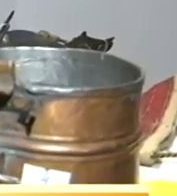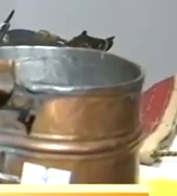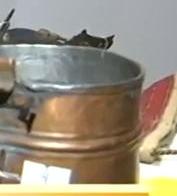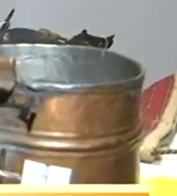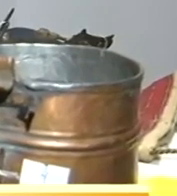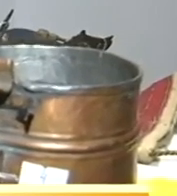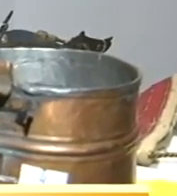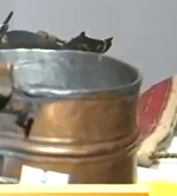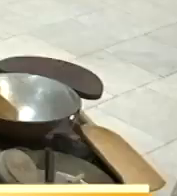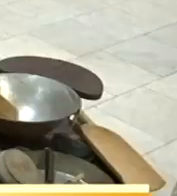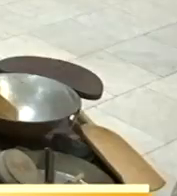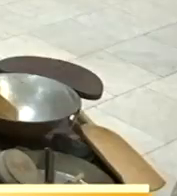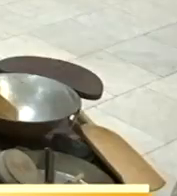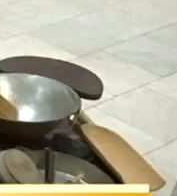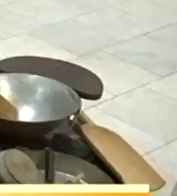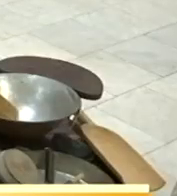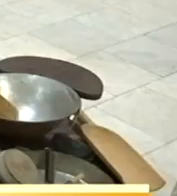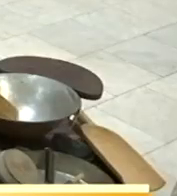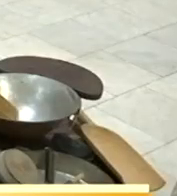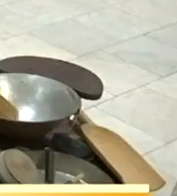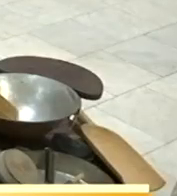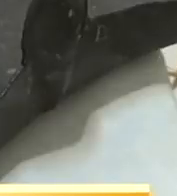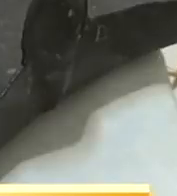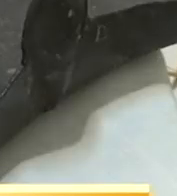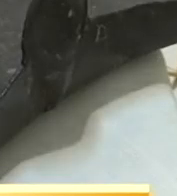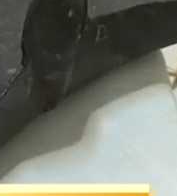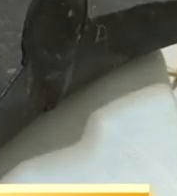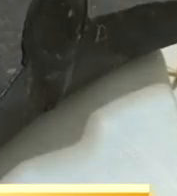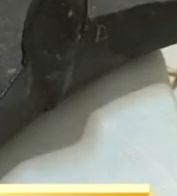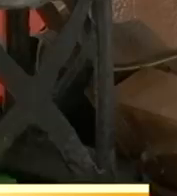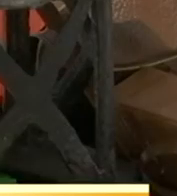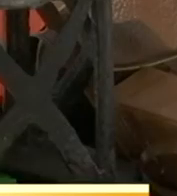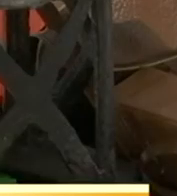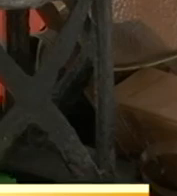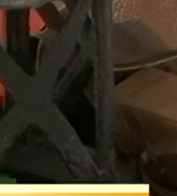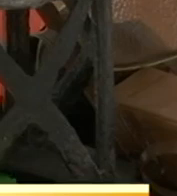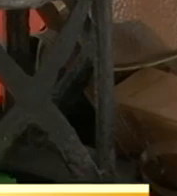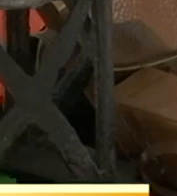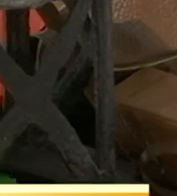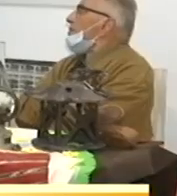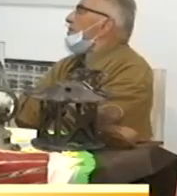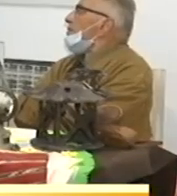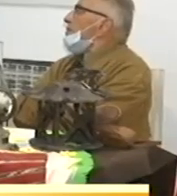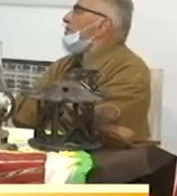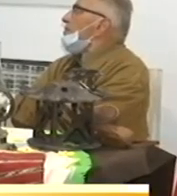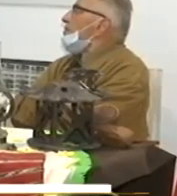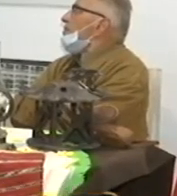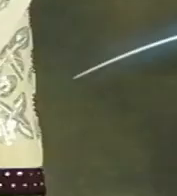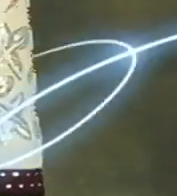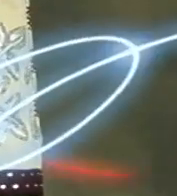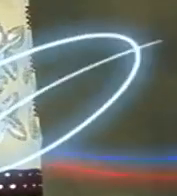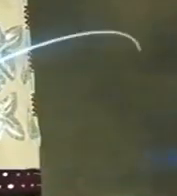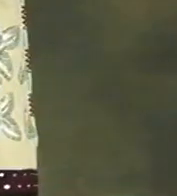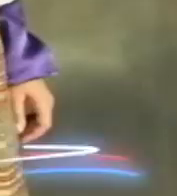Bračni par Simović iz Čačka darovao više od 70 eksponata etnološkoj zbirci Gradskog muzeja.